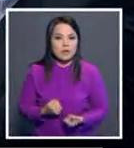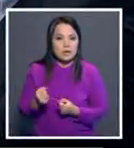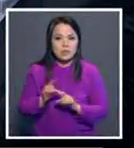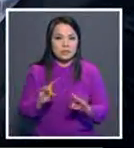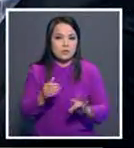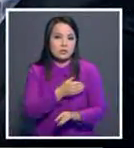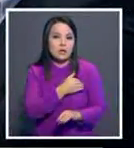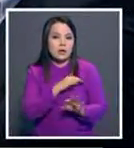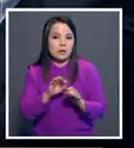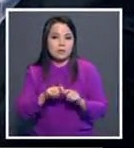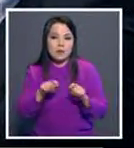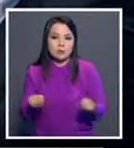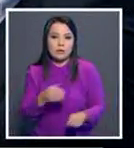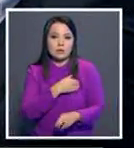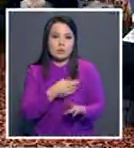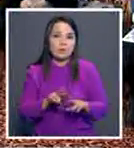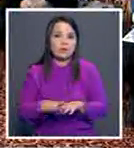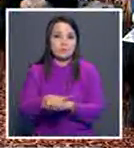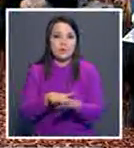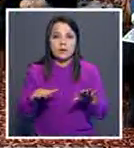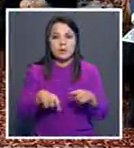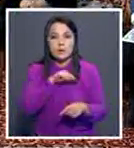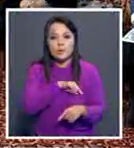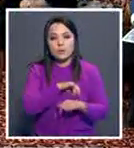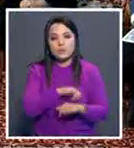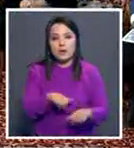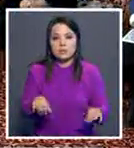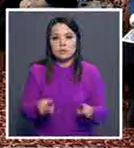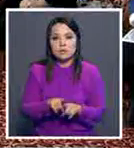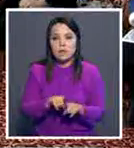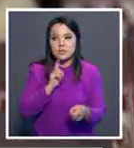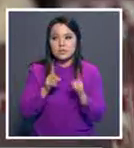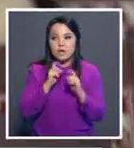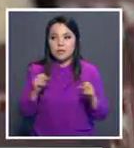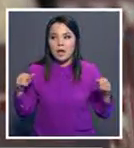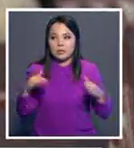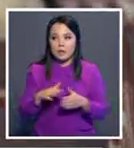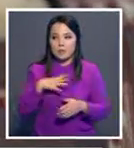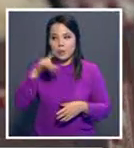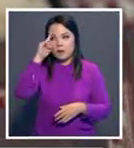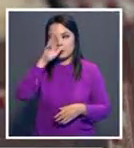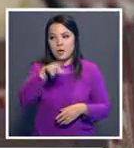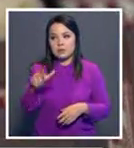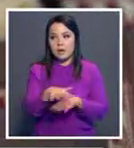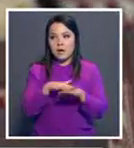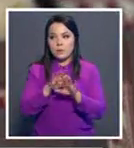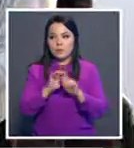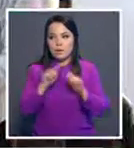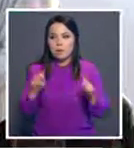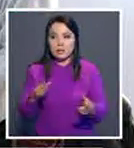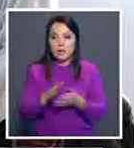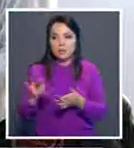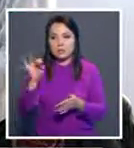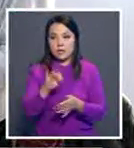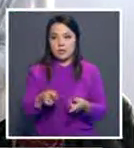Алаш қайраткерлерінің іргелі істері бүгінгі рухани жаңғырудың іргетасы іспетті. Жиынға қатысқан танымал тұлғалар осындай пікір айтты. Олар туралы